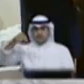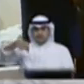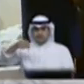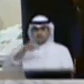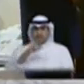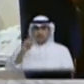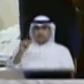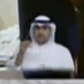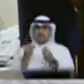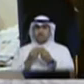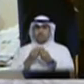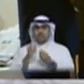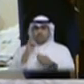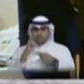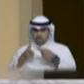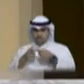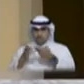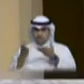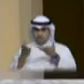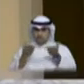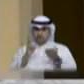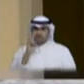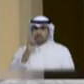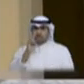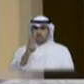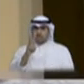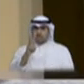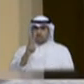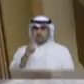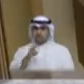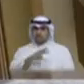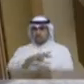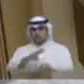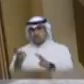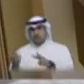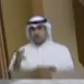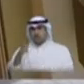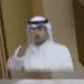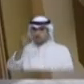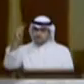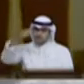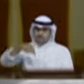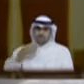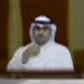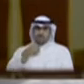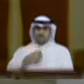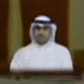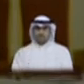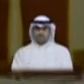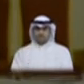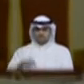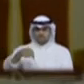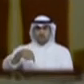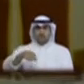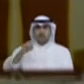عبر من خلال الاجنحه المشاركه عن مختلف مراحل تطور وسائل الاعلام يشهد العالم